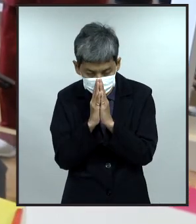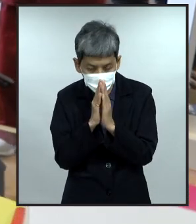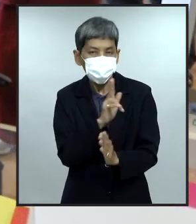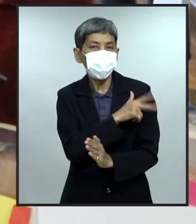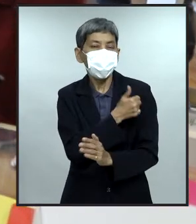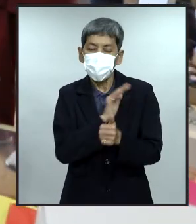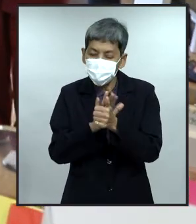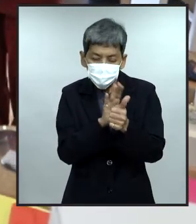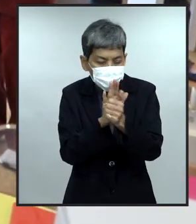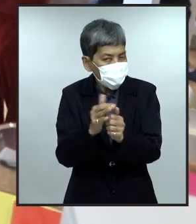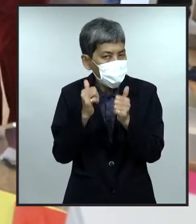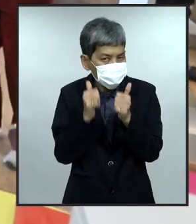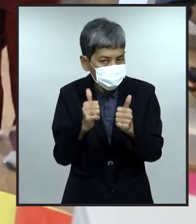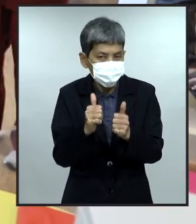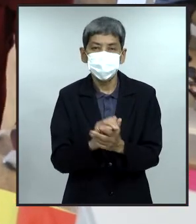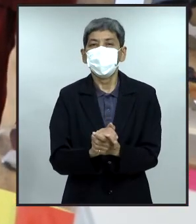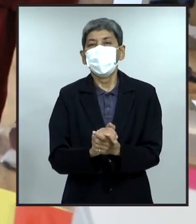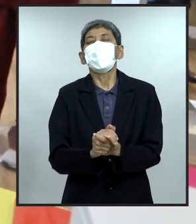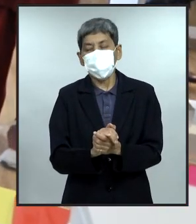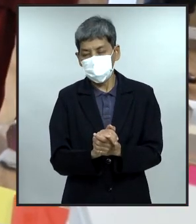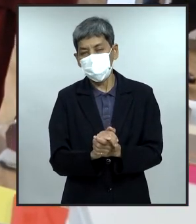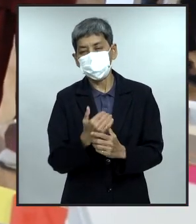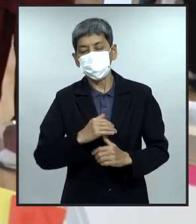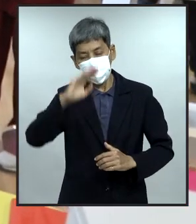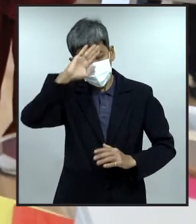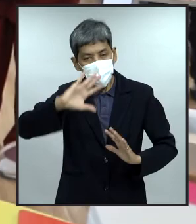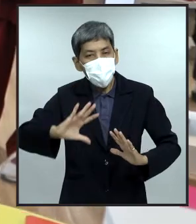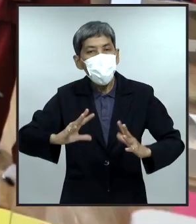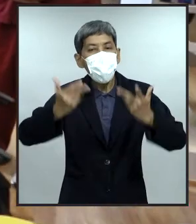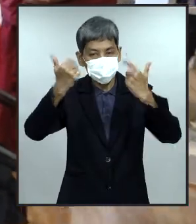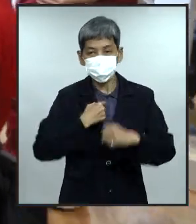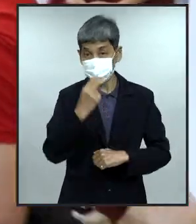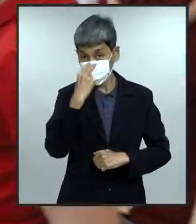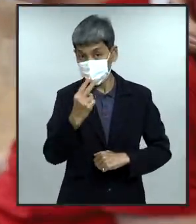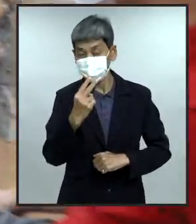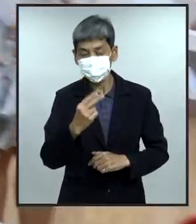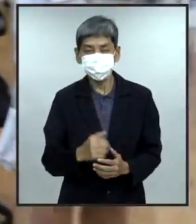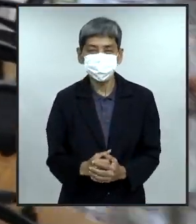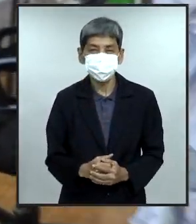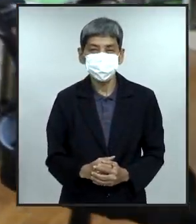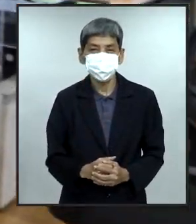แลผู้ป่วยแล้วก็ทำให้เป็นไทยกลับมาเป็นปกติฮะคุณผู้ชมเดี๋ยวเราไปชมสถานที่อื่นกันต่อเลยครับ